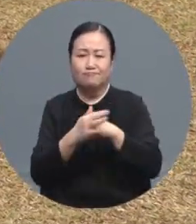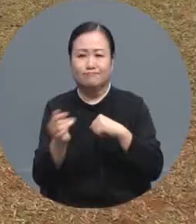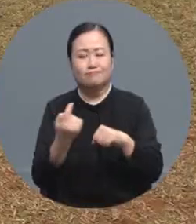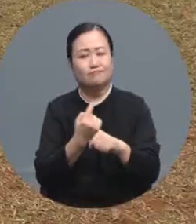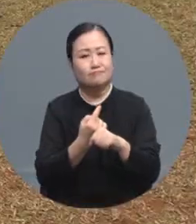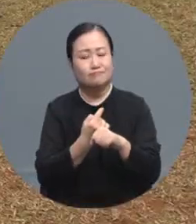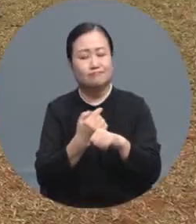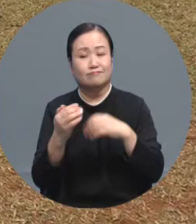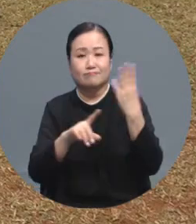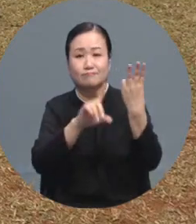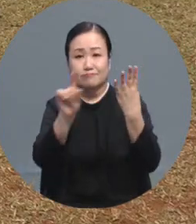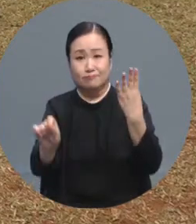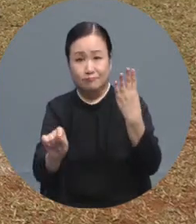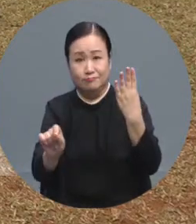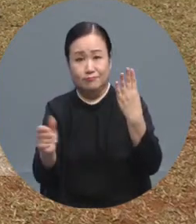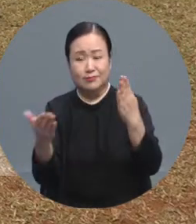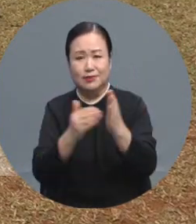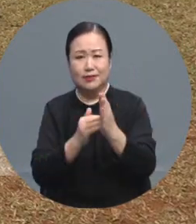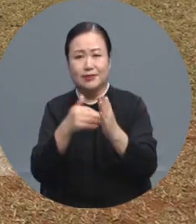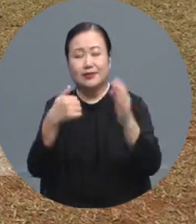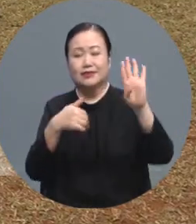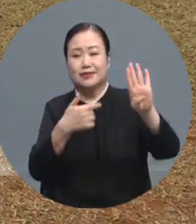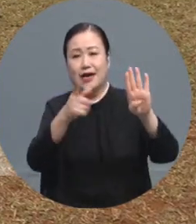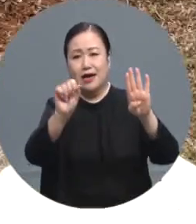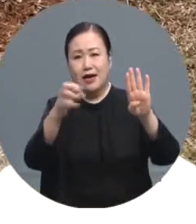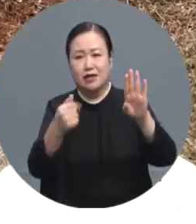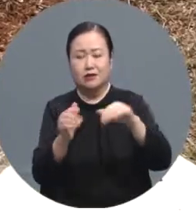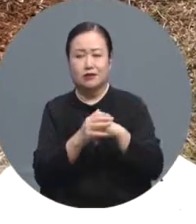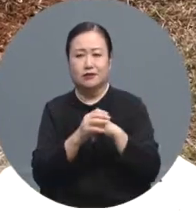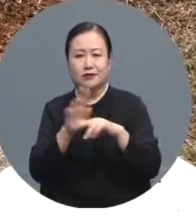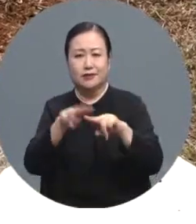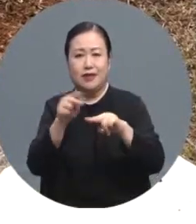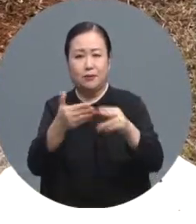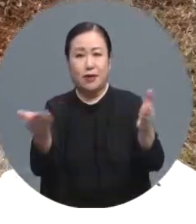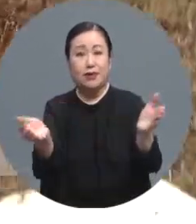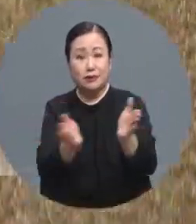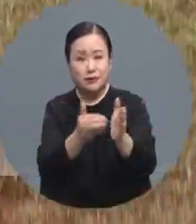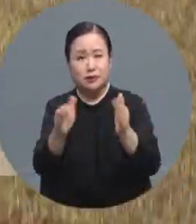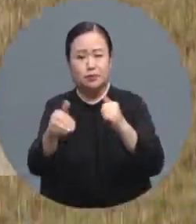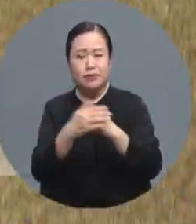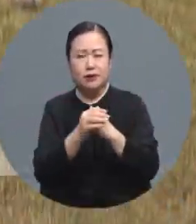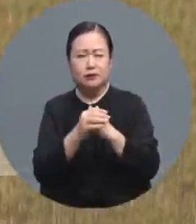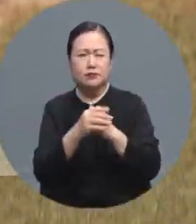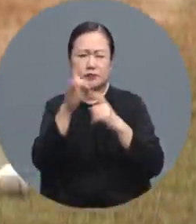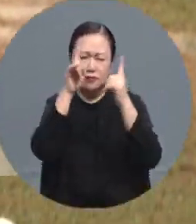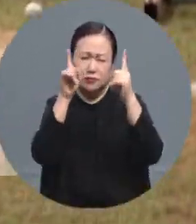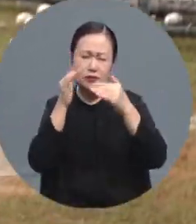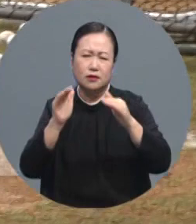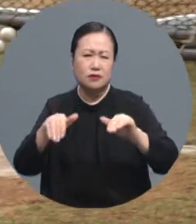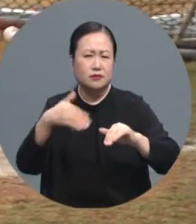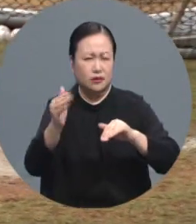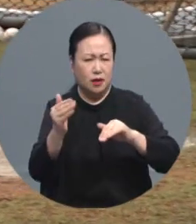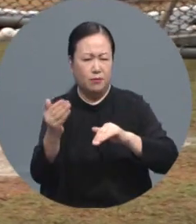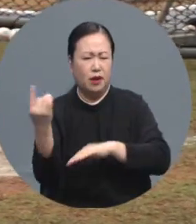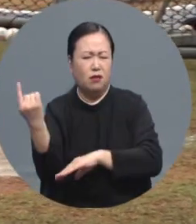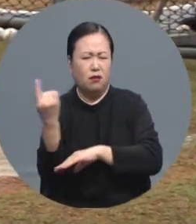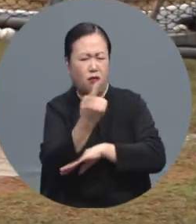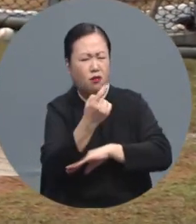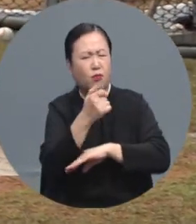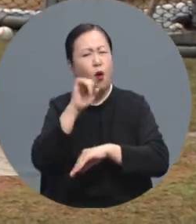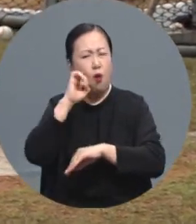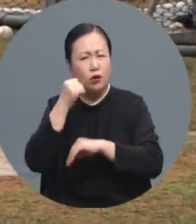지난 시즌 4월까지 4할이 넘는 타율로 월간 MVP까지 수상했지만 옆구리 부상 이후 후반기 불방망이가